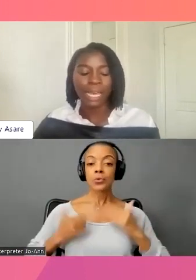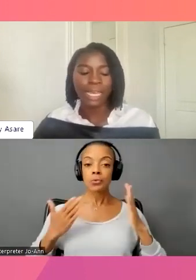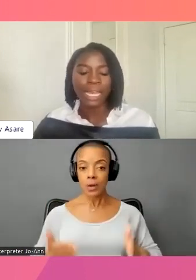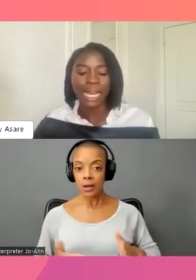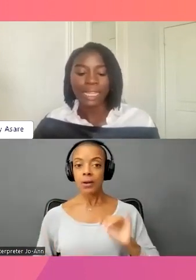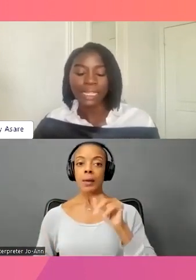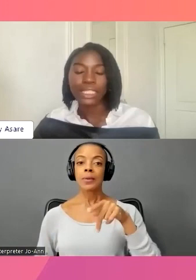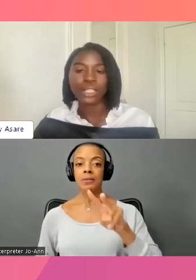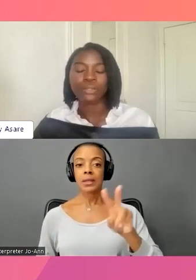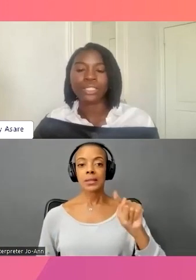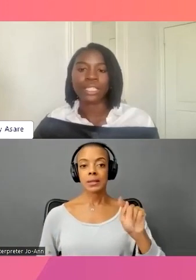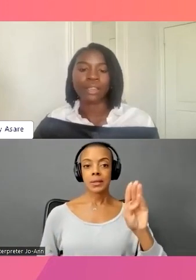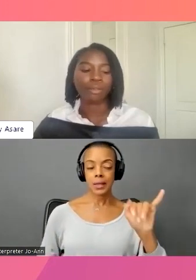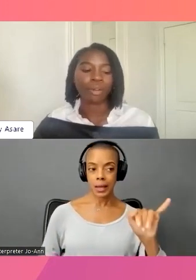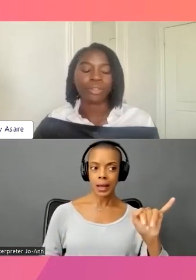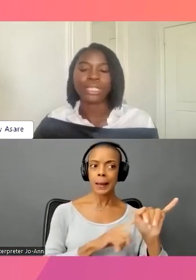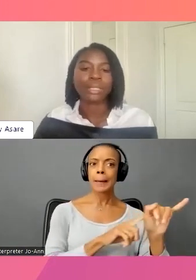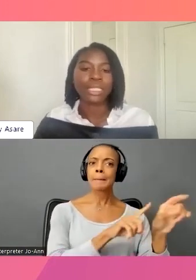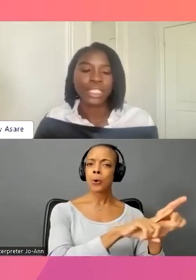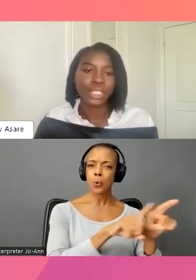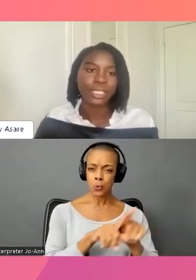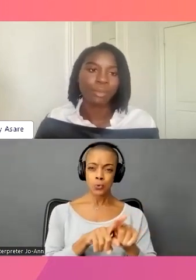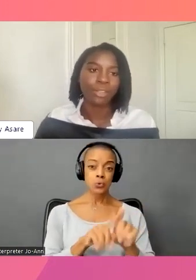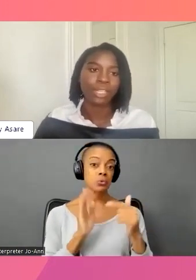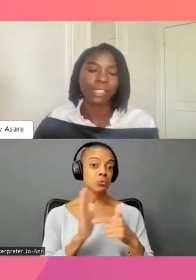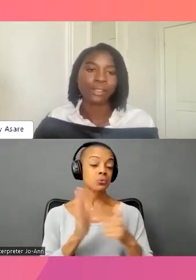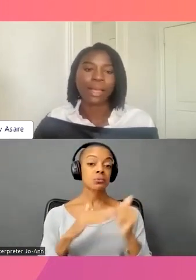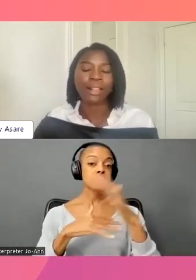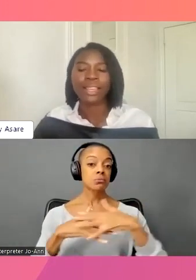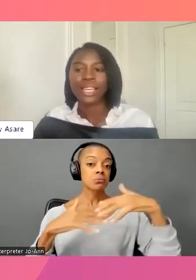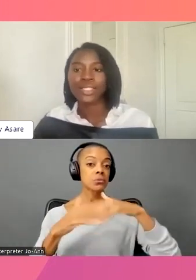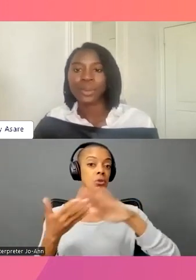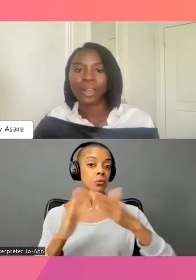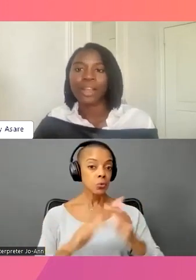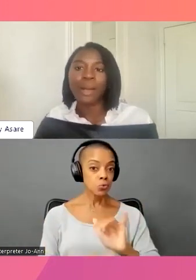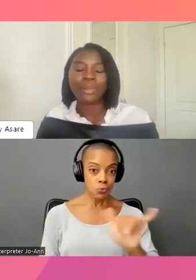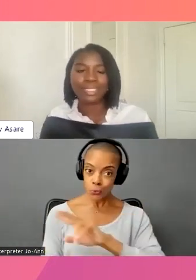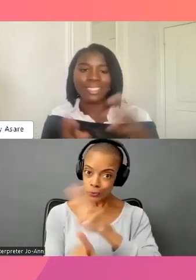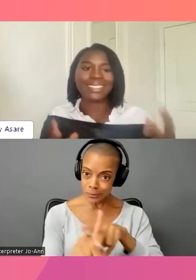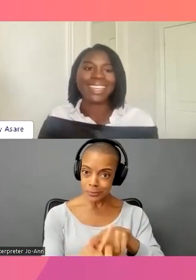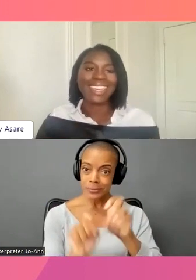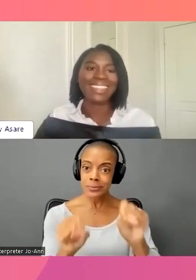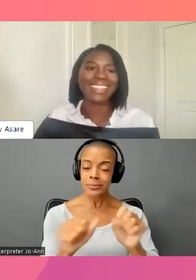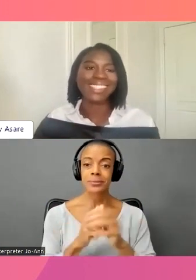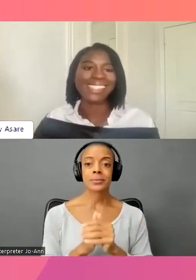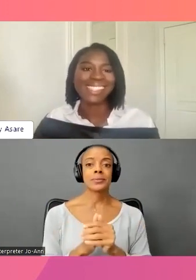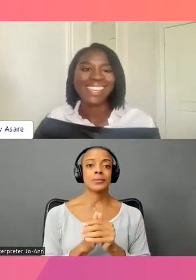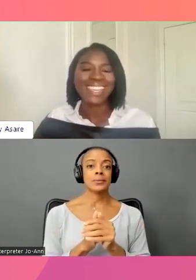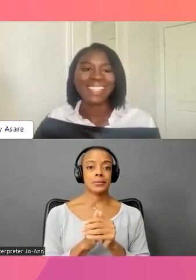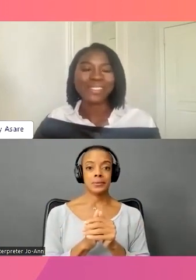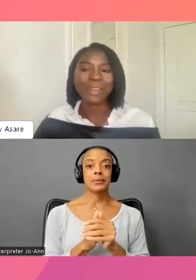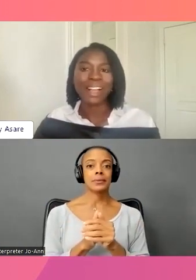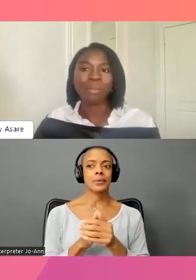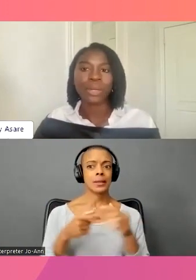noires et survivants et survivantes noires ayant un TC et VC. Il